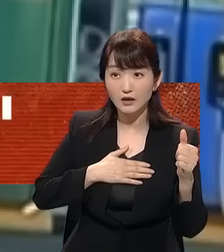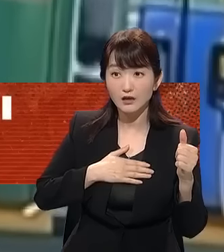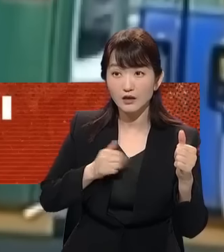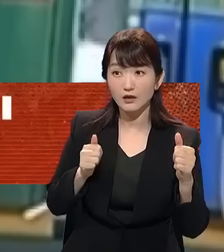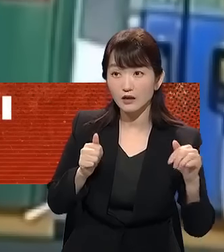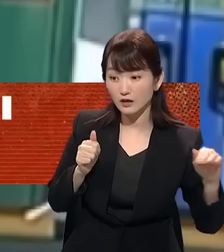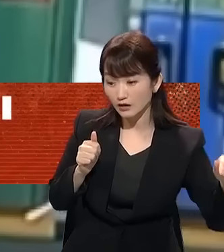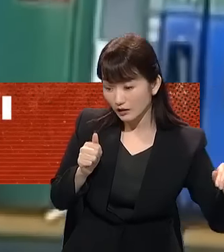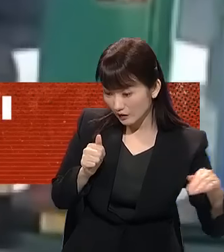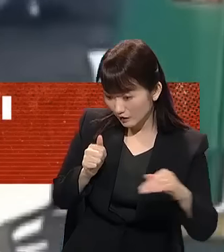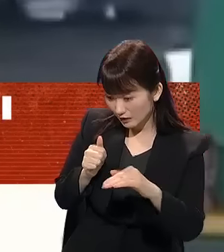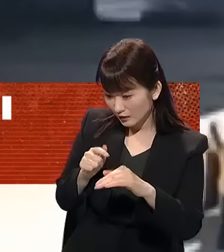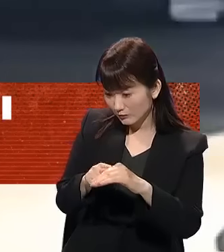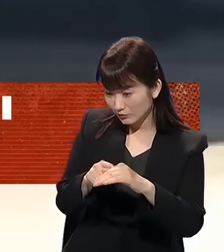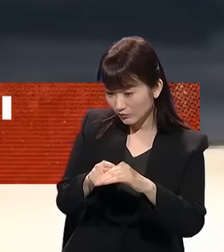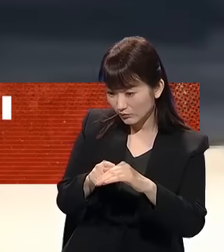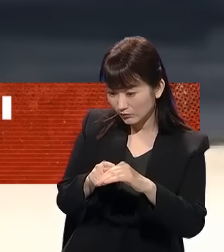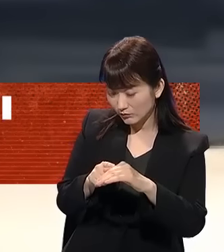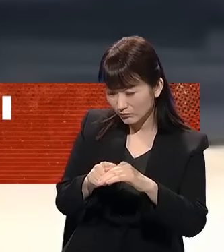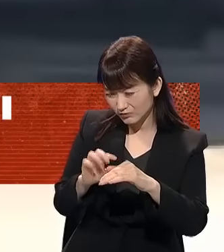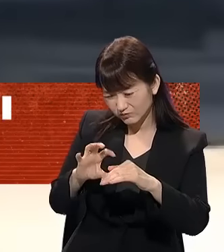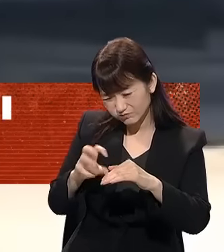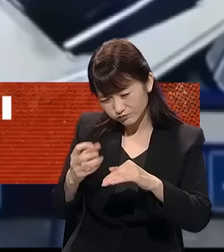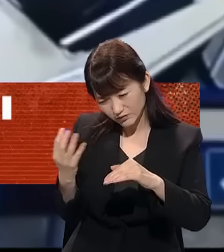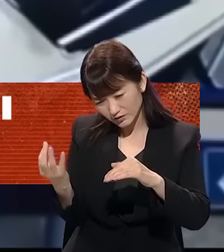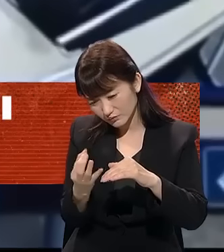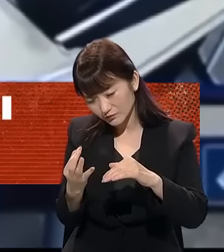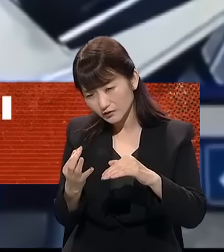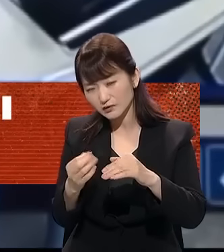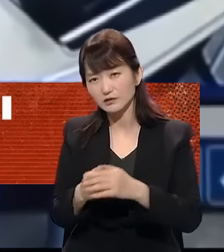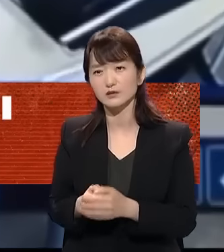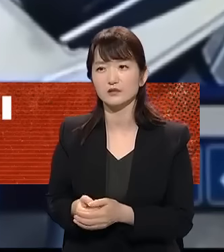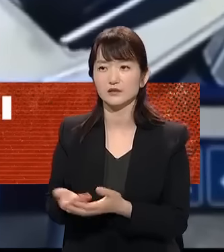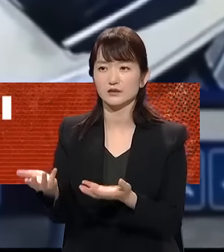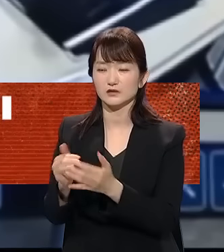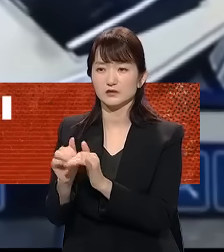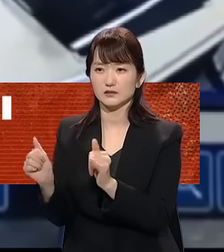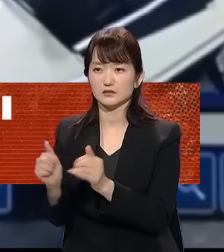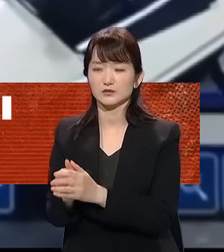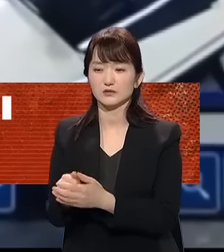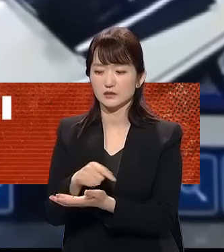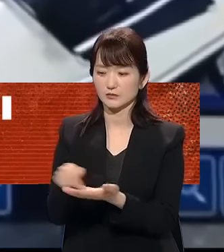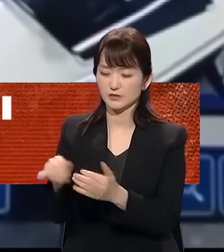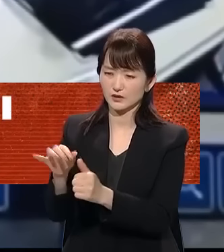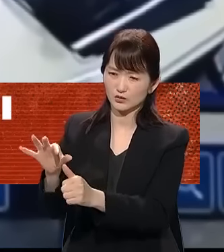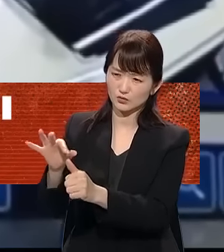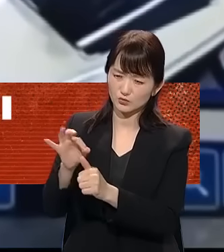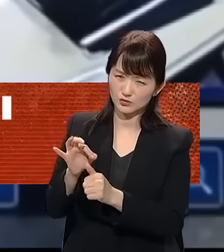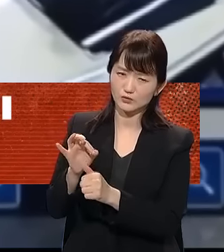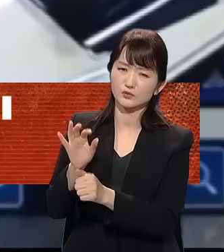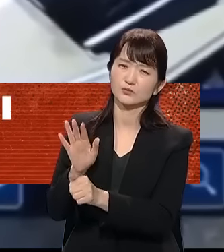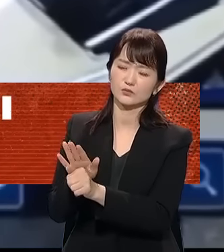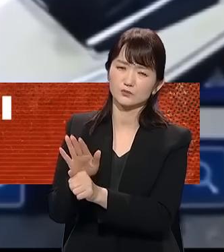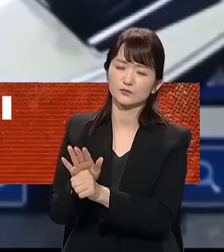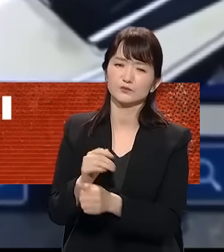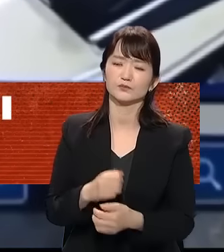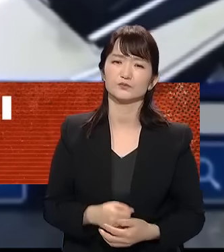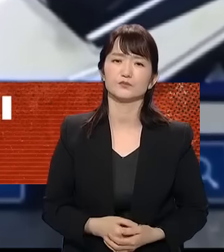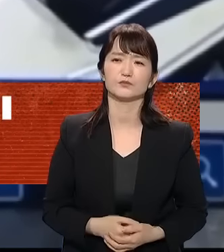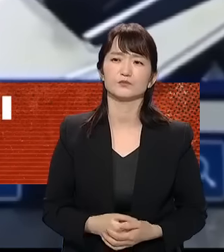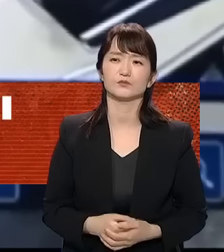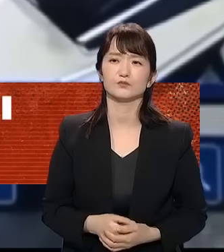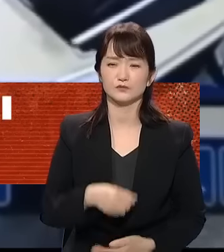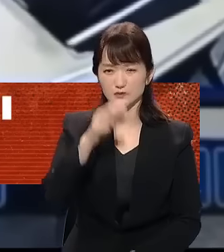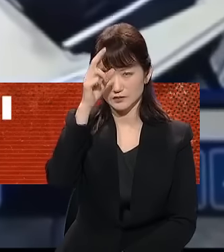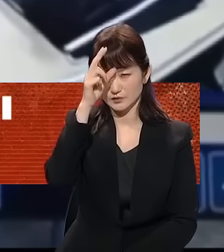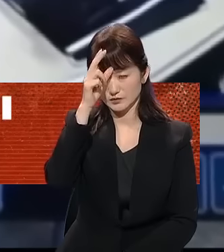자신의 차량 파손 상태만 살펴봤다고 그러고 주유소 직원이 피해자를 구호 조치를 취했다고 합니다. 나중에 검찰에